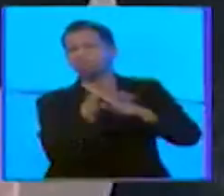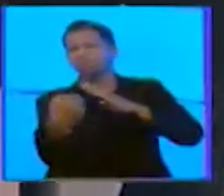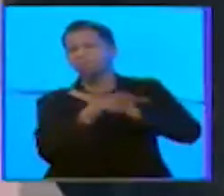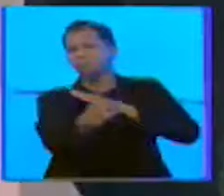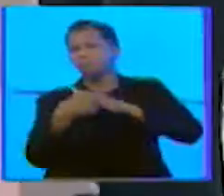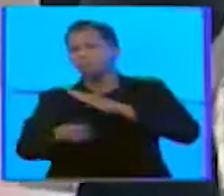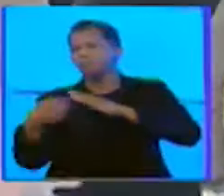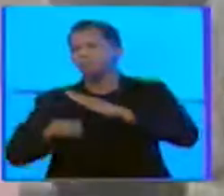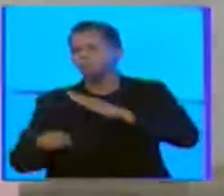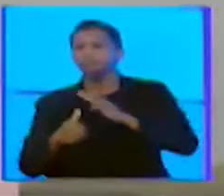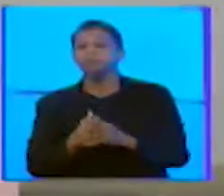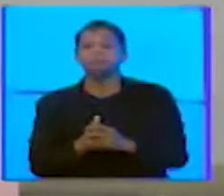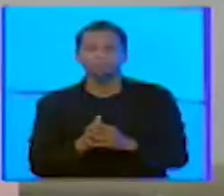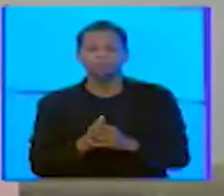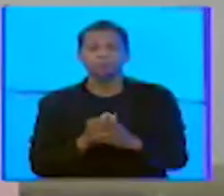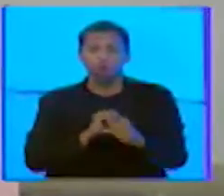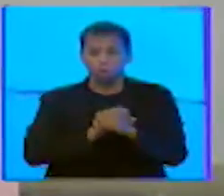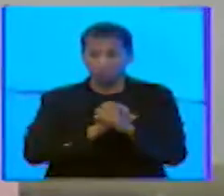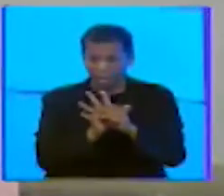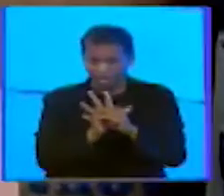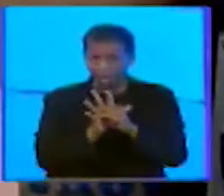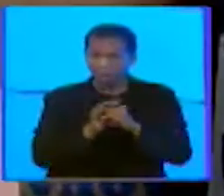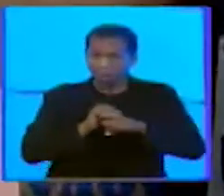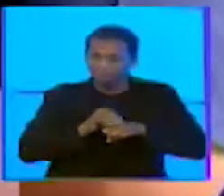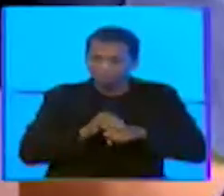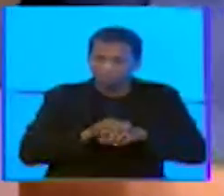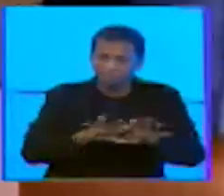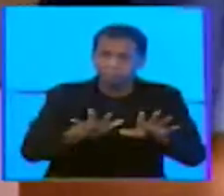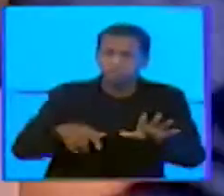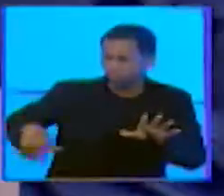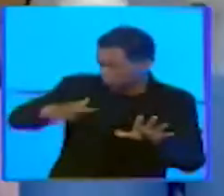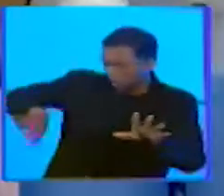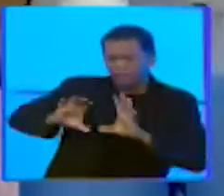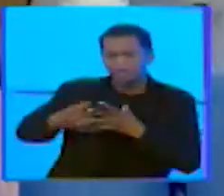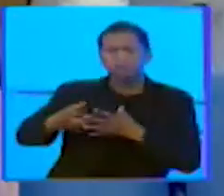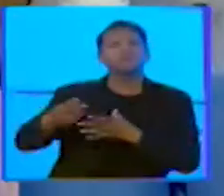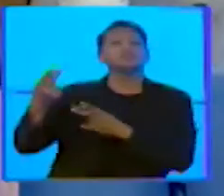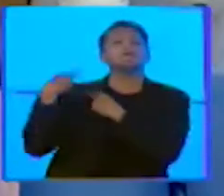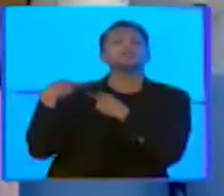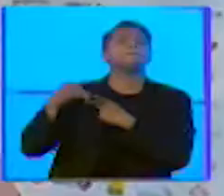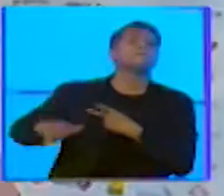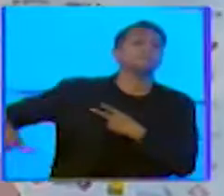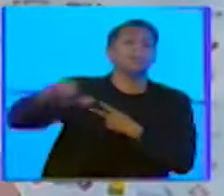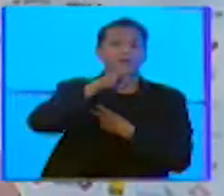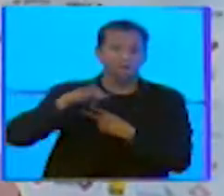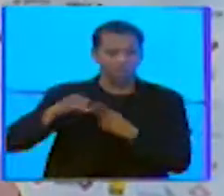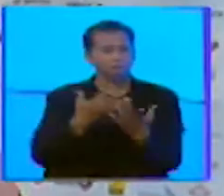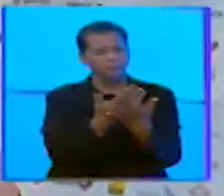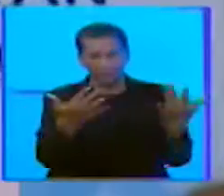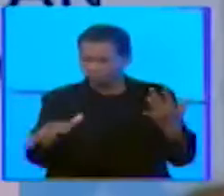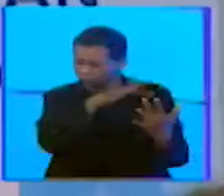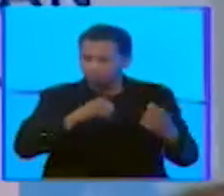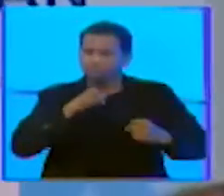penularan kofit nanti menjadi tanggung jawab kita bersama untuk itu seluruh lapisan masyarakat harus bahu-membahu untuk mencegah supaya virus korona